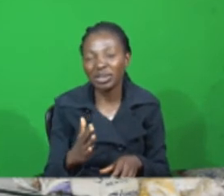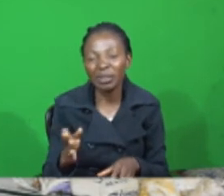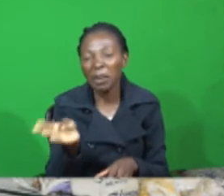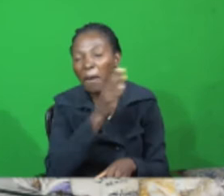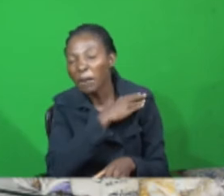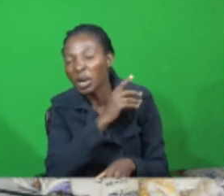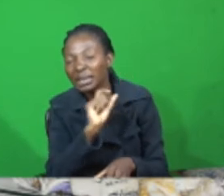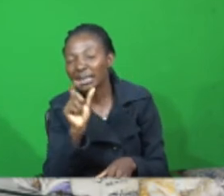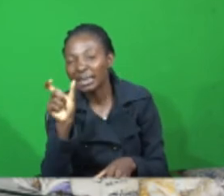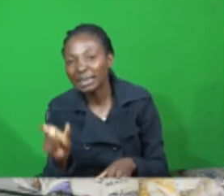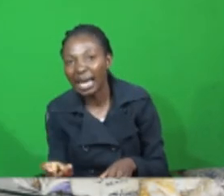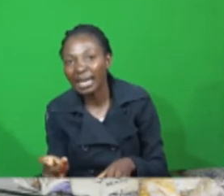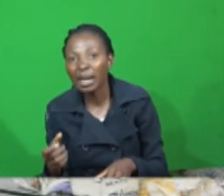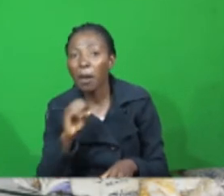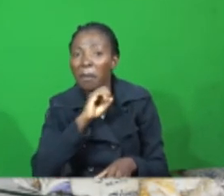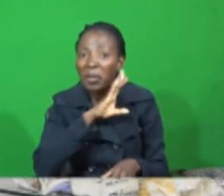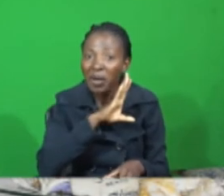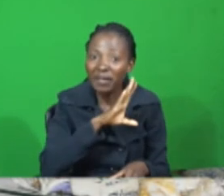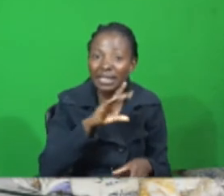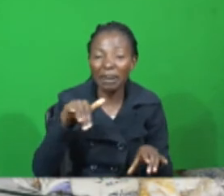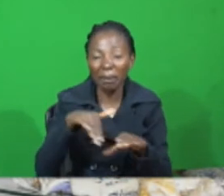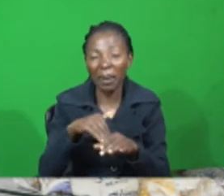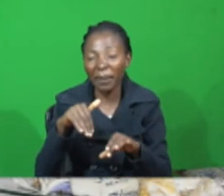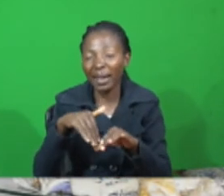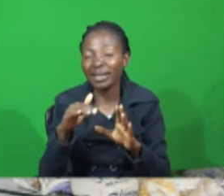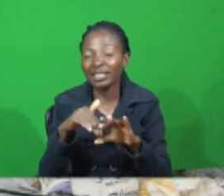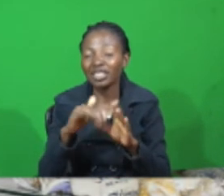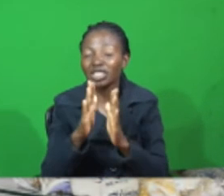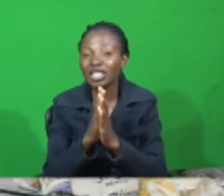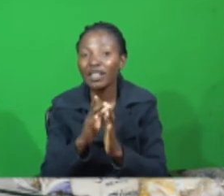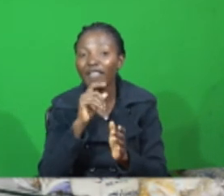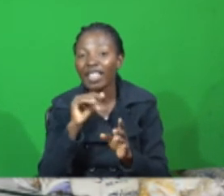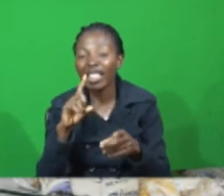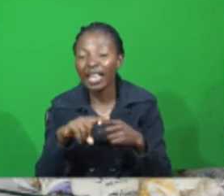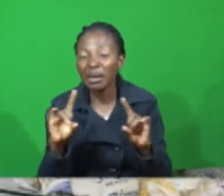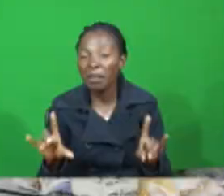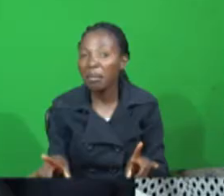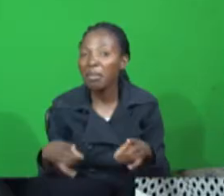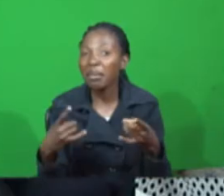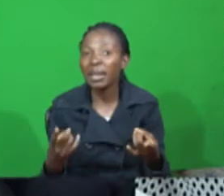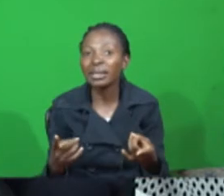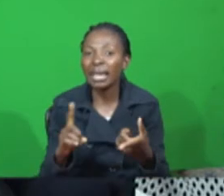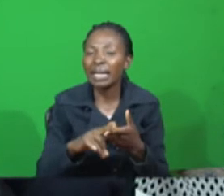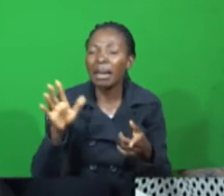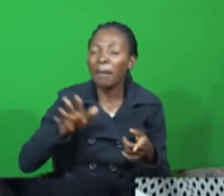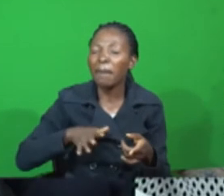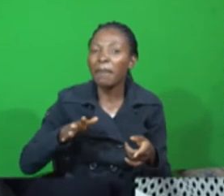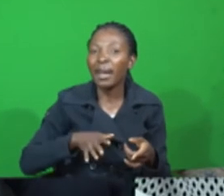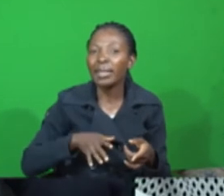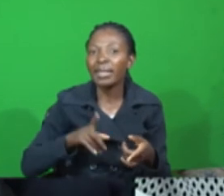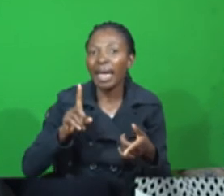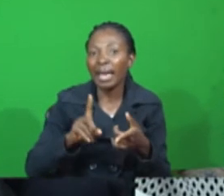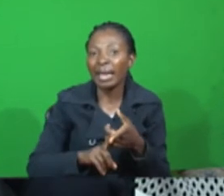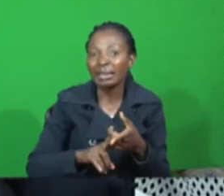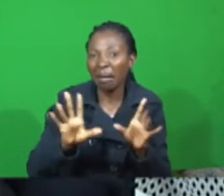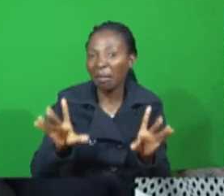bhosi nasekretari muprofita nenhengo yechechi baba namaid even mai